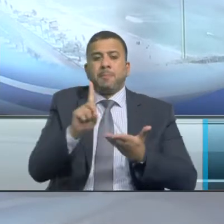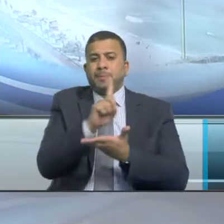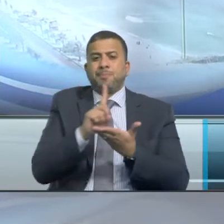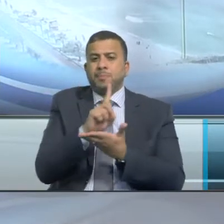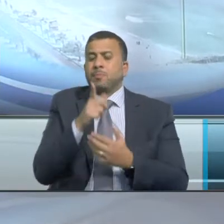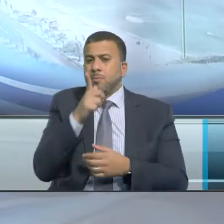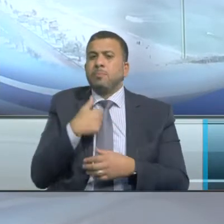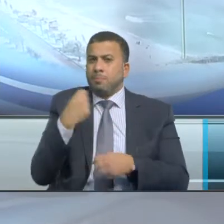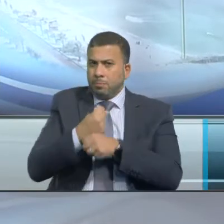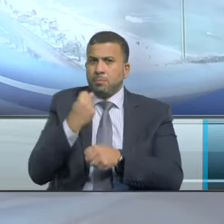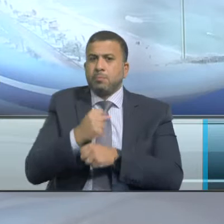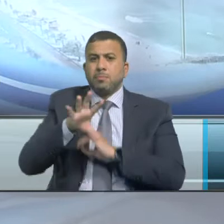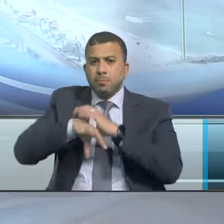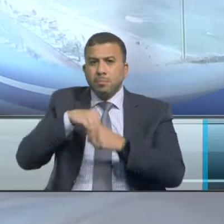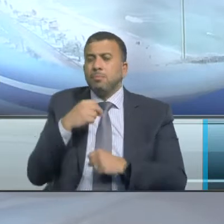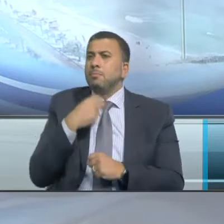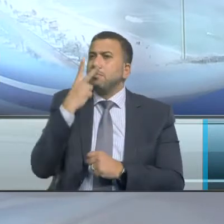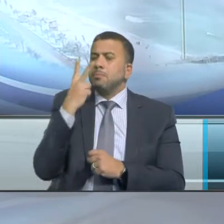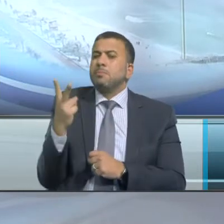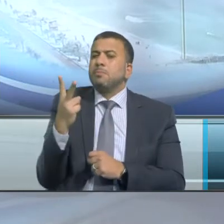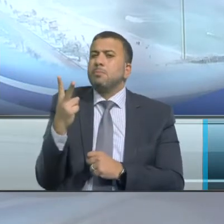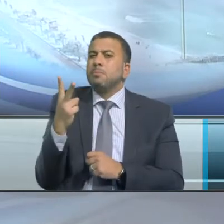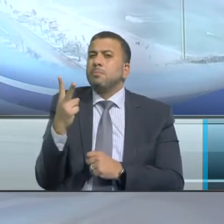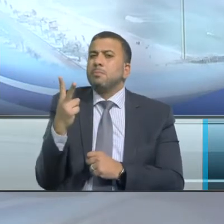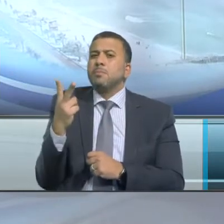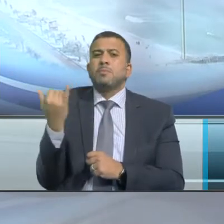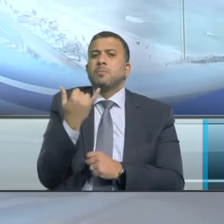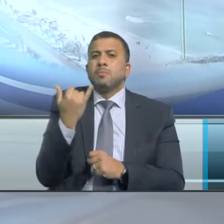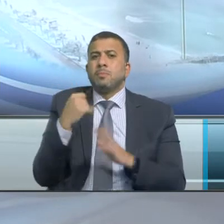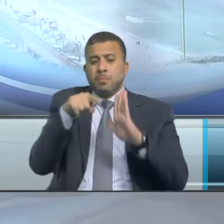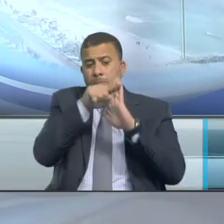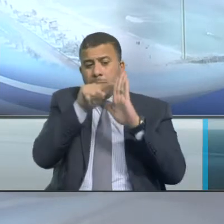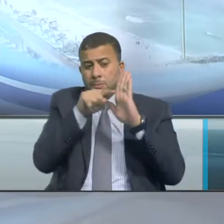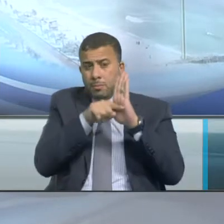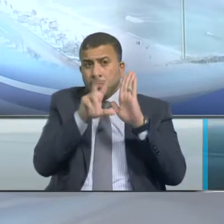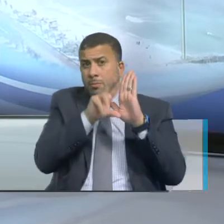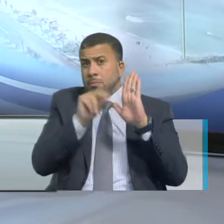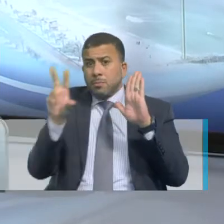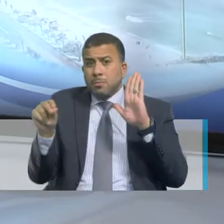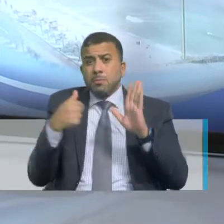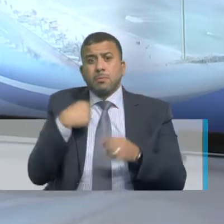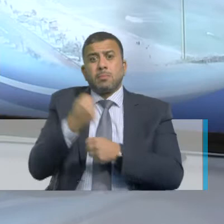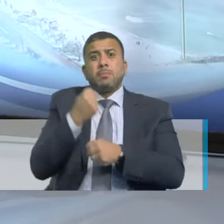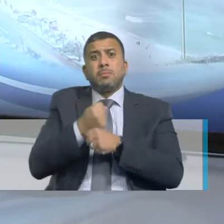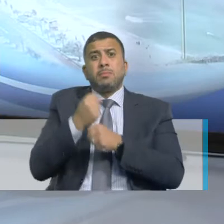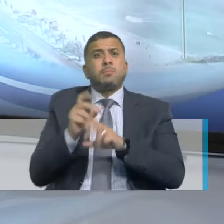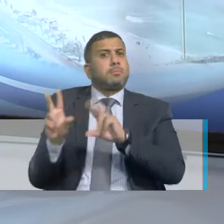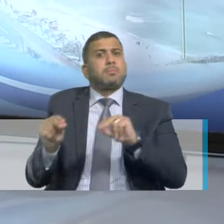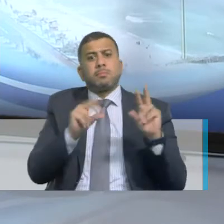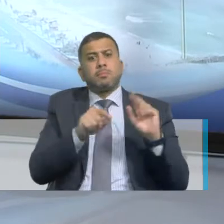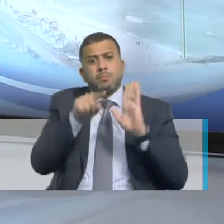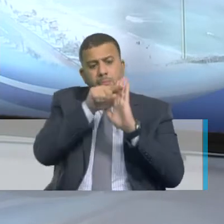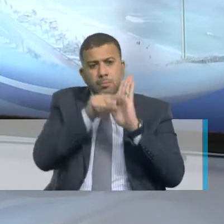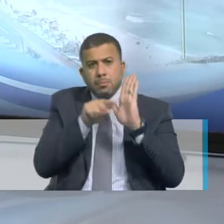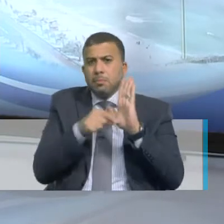ونحن نشتغل في المشروع نشوف ان الأمور اللي المعايير الموضوعة هي نفس المعايير اللي نشتغل عليها